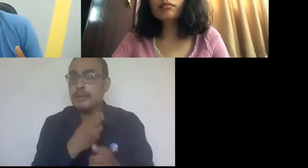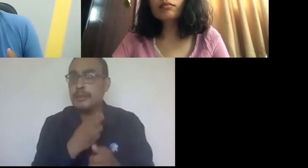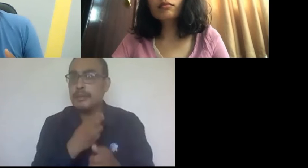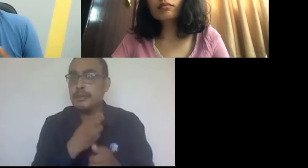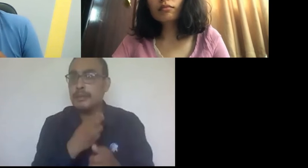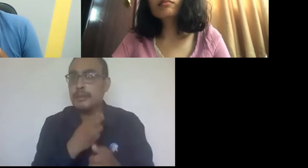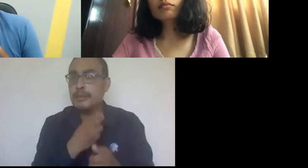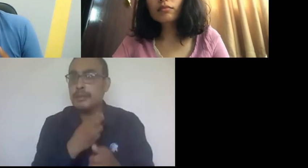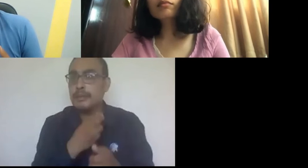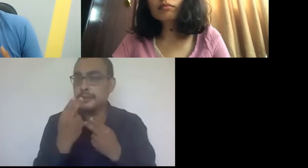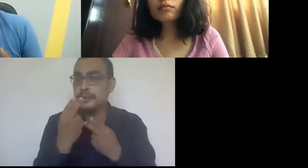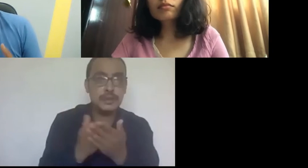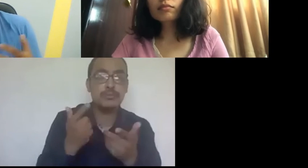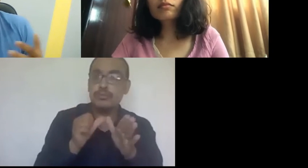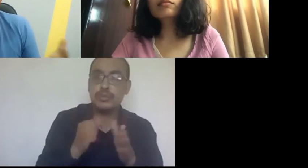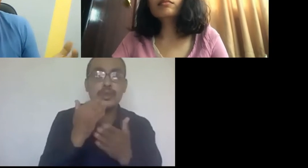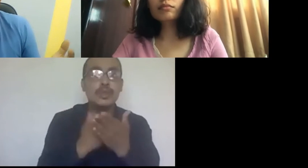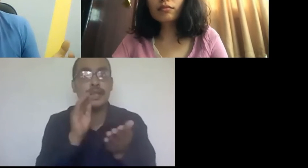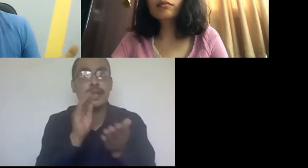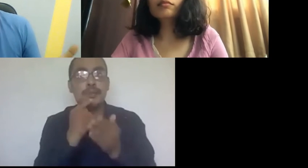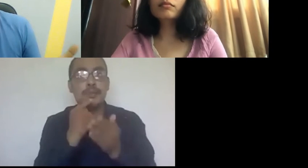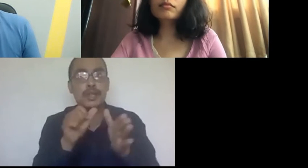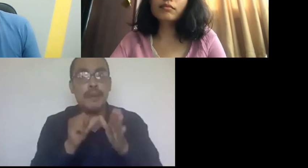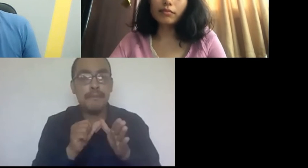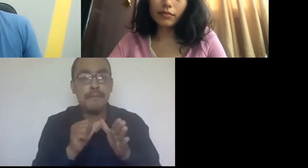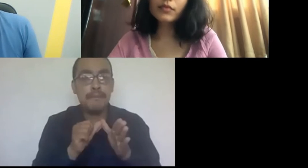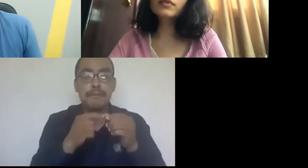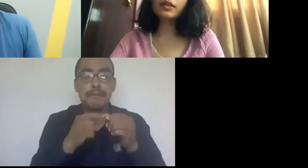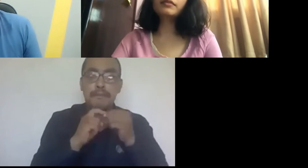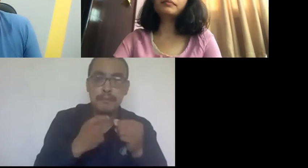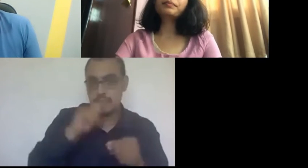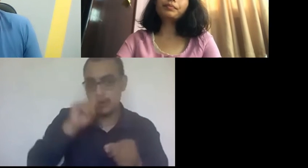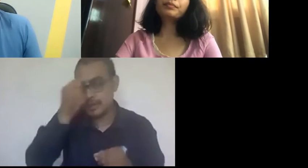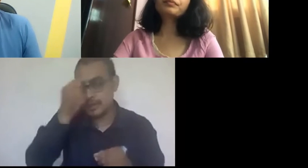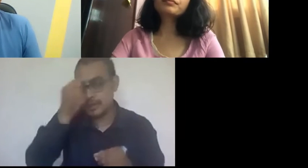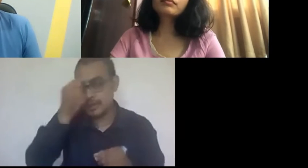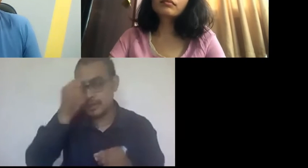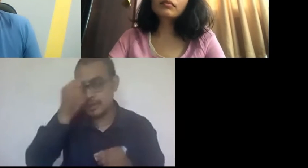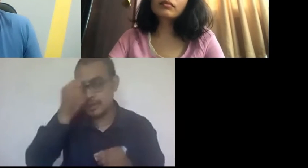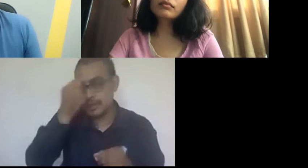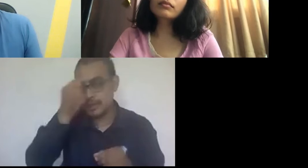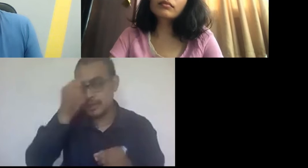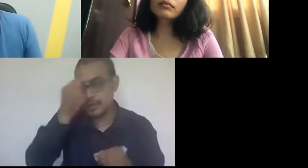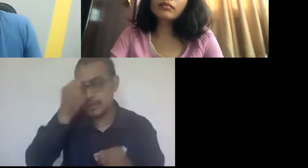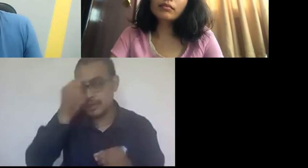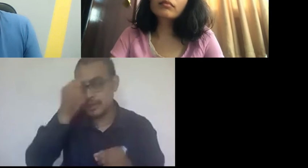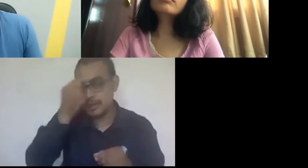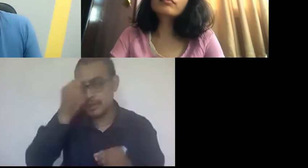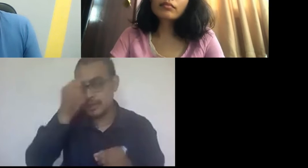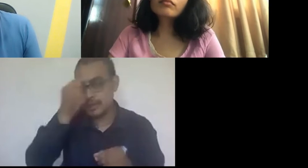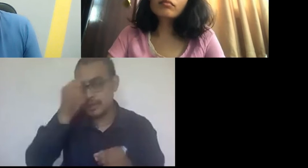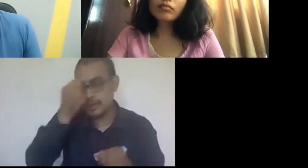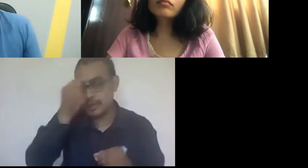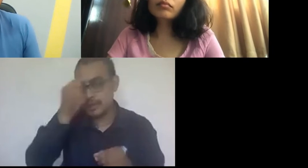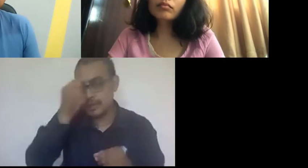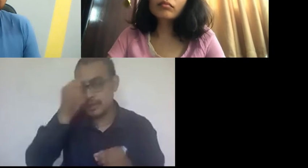कस्तो रिप्लाई आउनेवाला छ, मैले अङ्ग्रेजीमा राख्नुपर्ने हो कि नेपालीमा राख्नुपर्ने हो, होइन, अथवा मैले मिक्स गरेर राख्यो भने मलाई जजमेन्ट पो गर्ने हो कि,